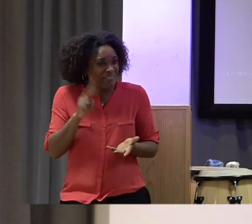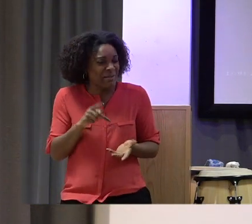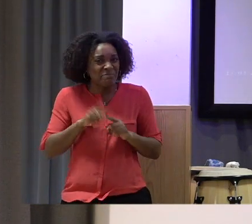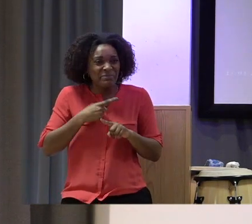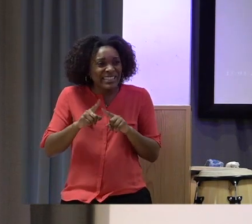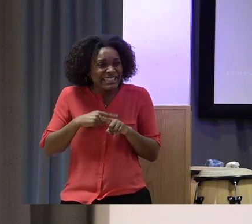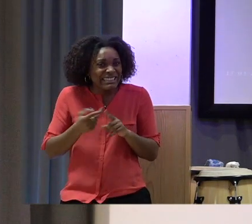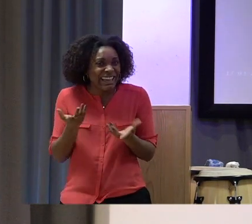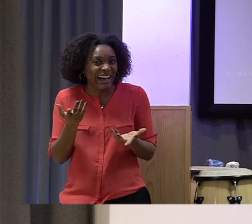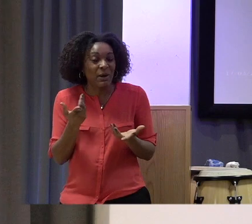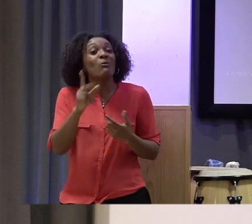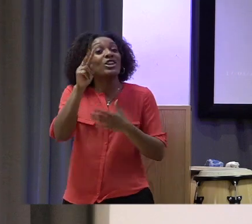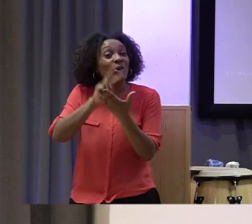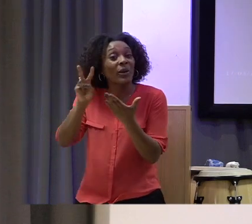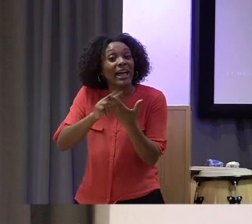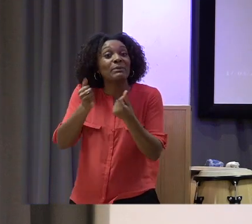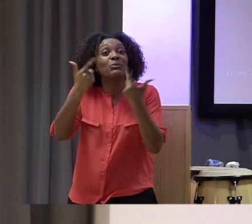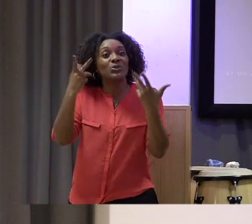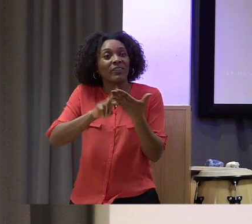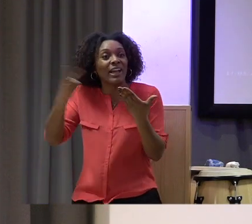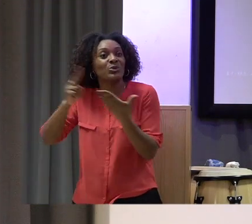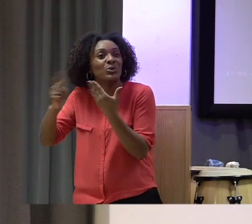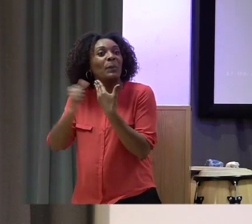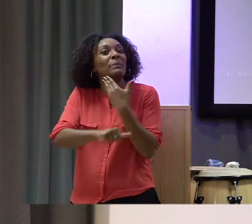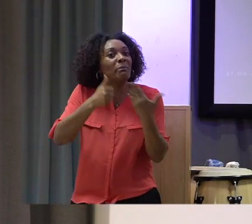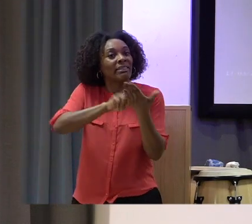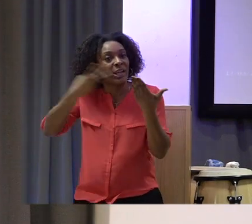que j'ai regardé diverses traductions.